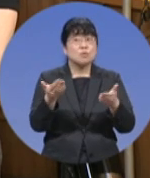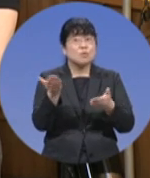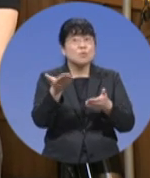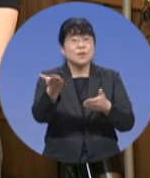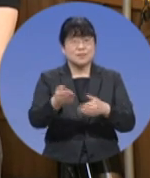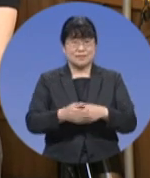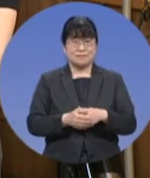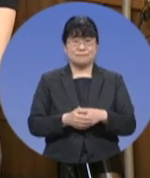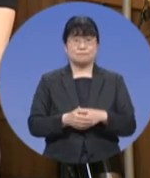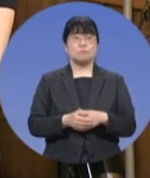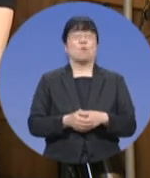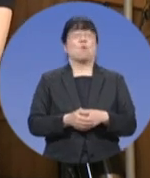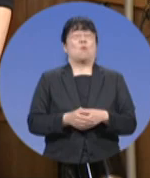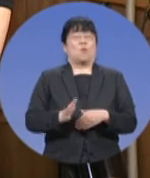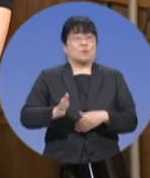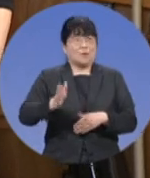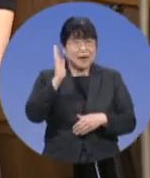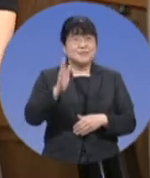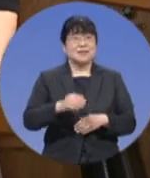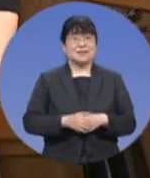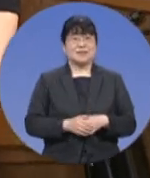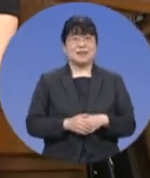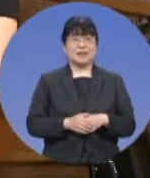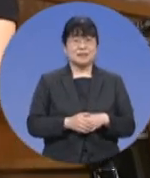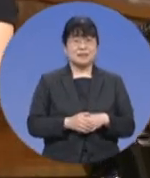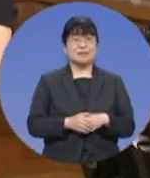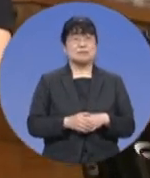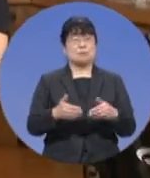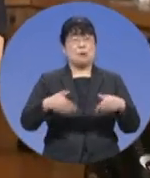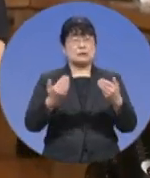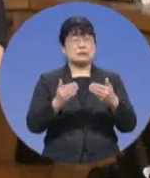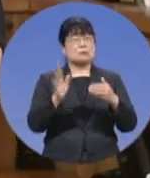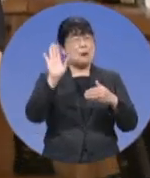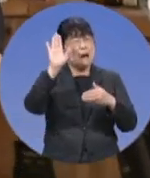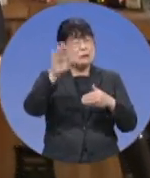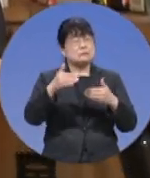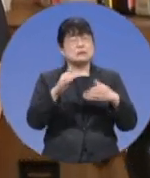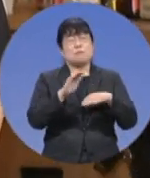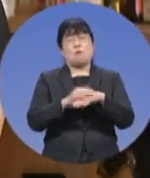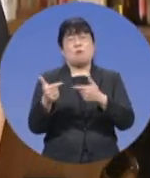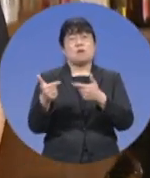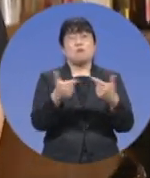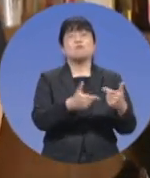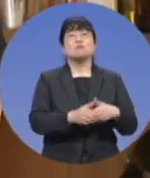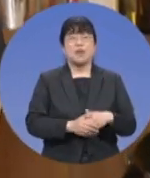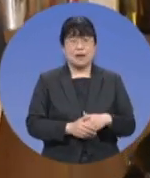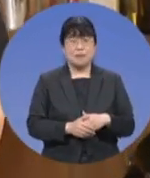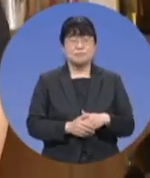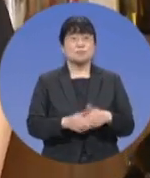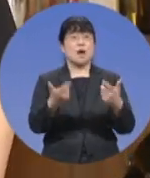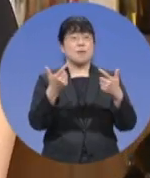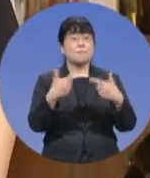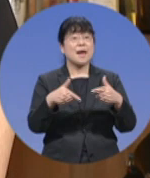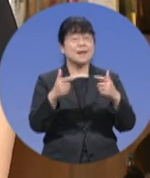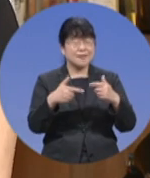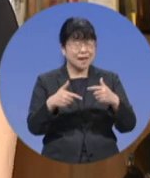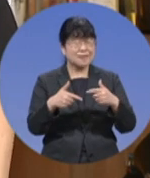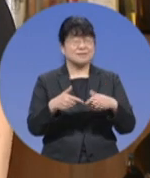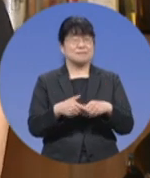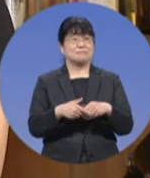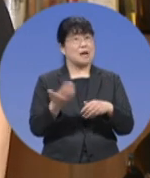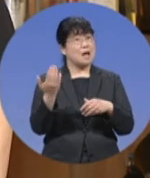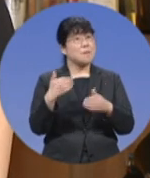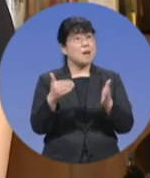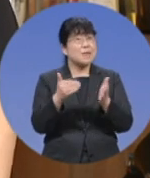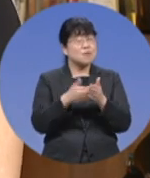思いますか。 それはもう大賛成だし、もう事故あってからじゃ遅いし、まあ毎回一応